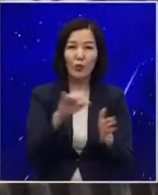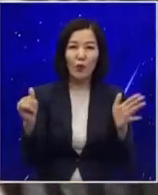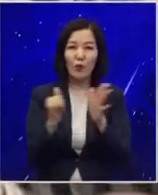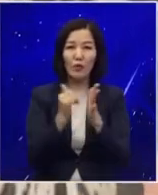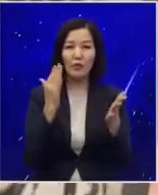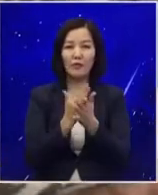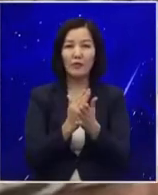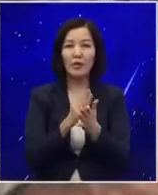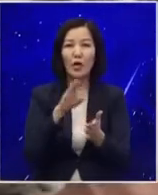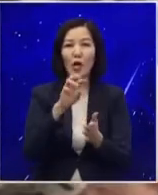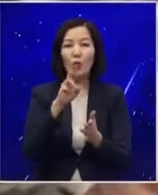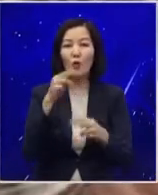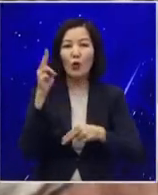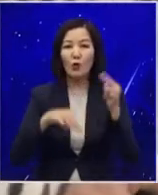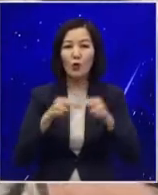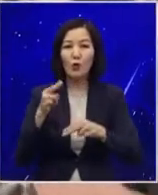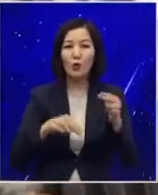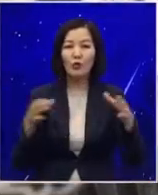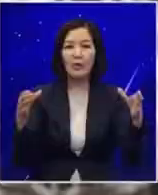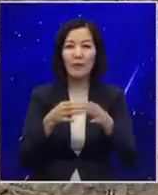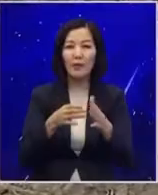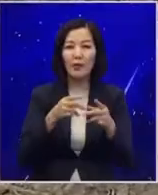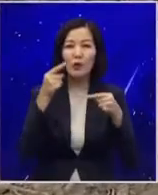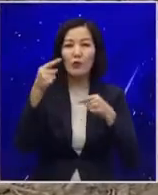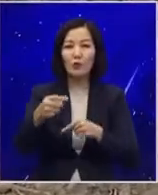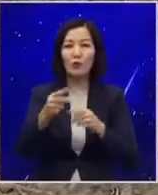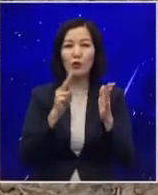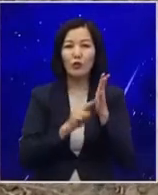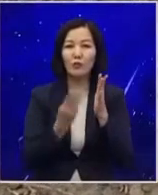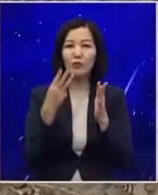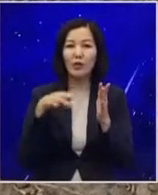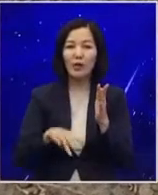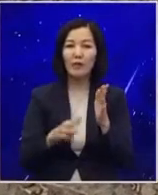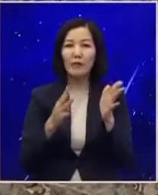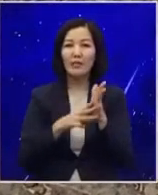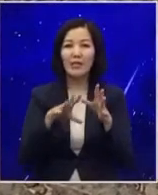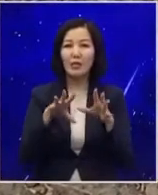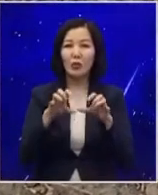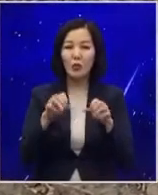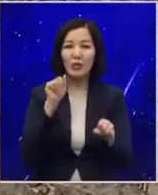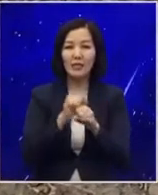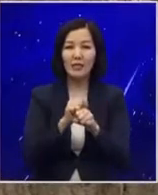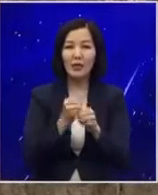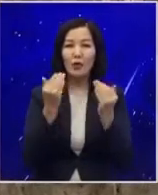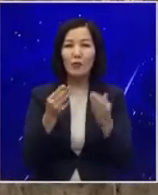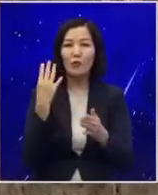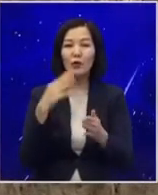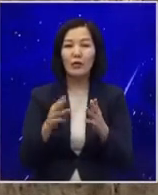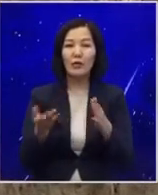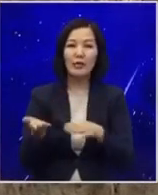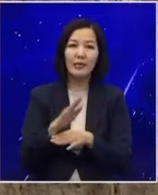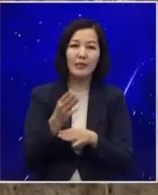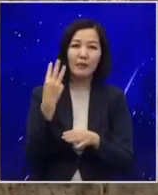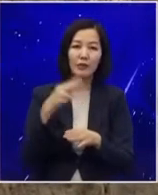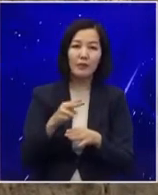толағай 2050 серіктестігі жауапты. Ұзындығы 70 шақырым, 8 сорғы стансасы бар. Бүгінге 40 шақырымын қазып, 20-сына